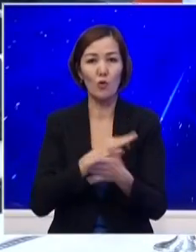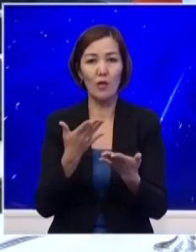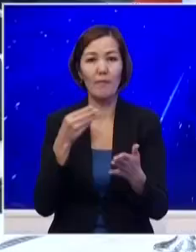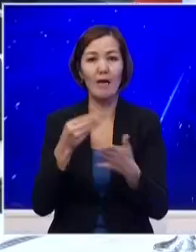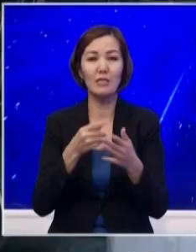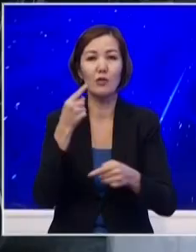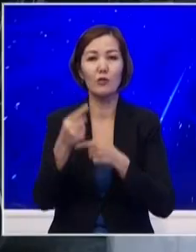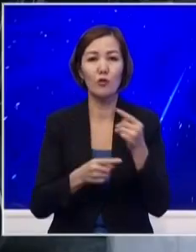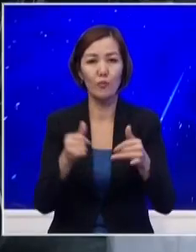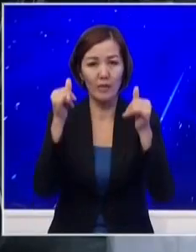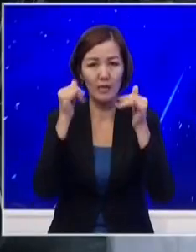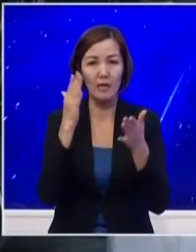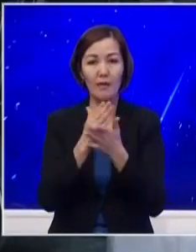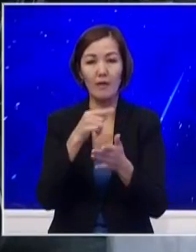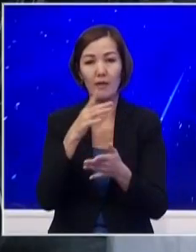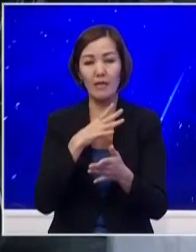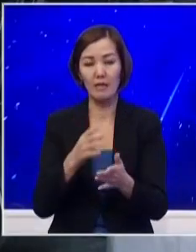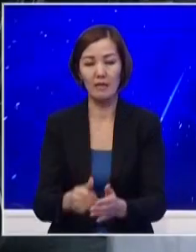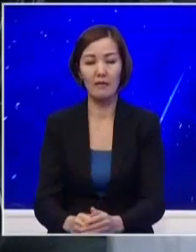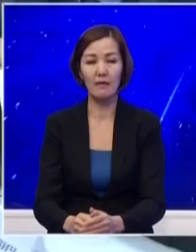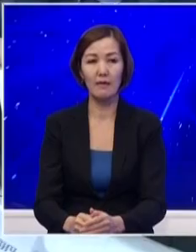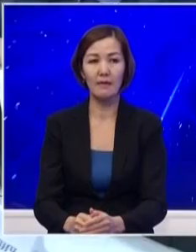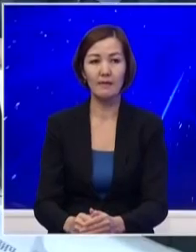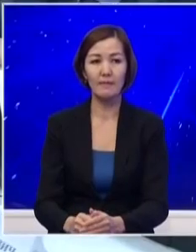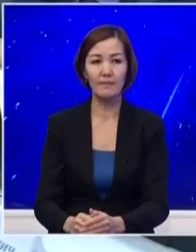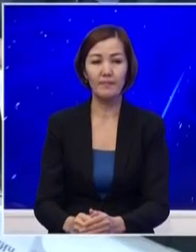тұқымды мүйізді ірі қара бар екенін жеткізді.